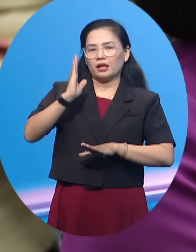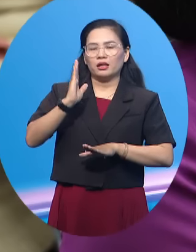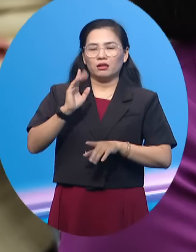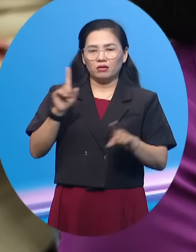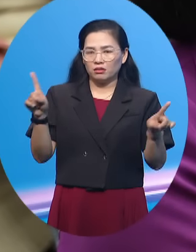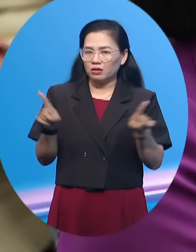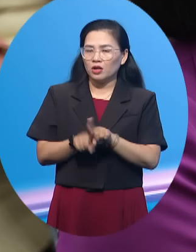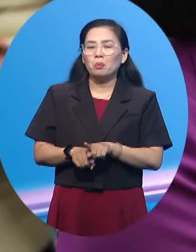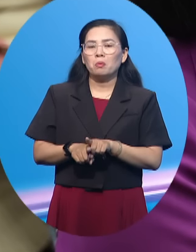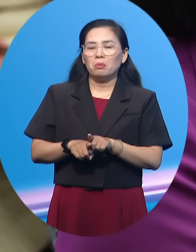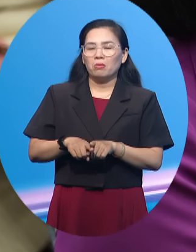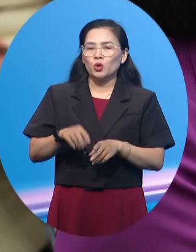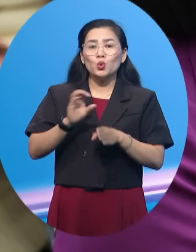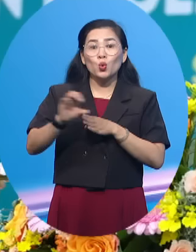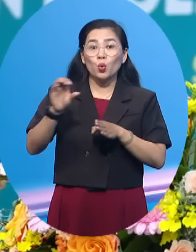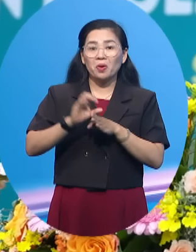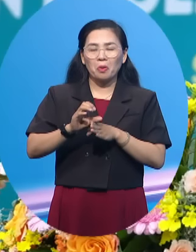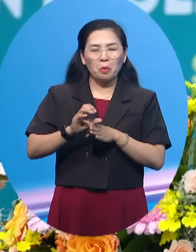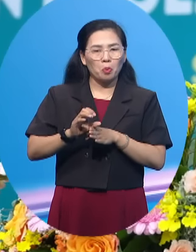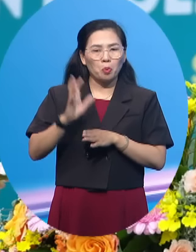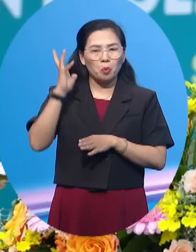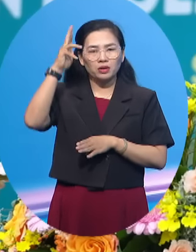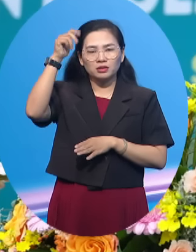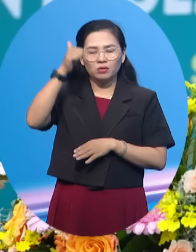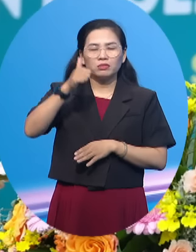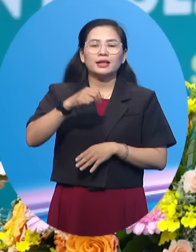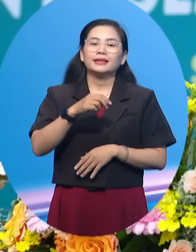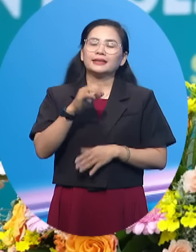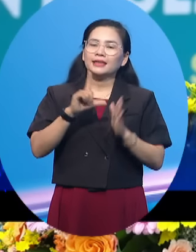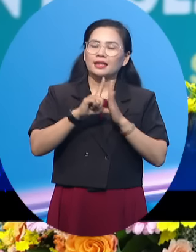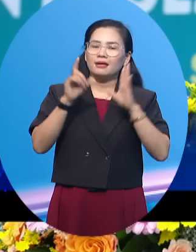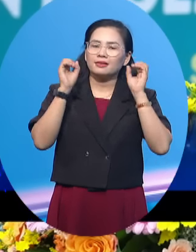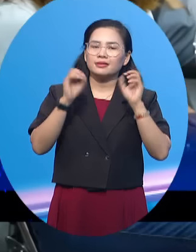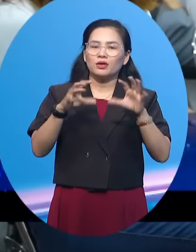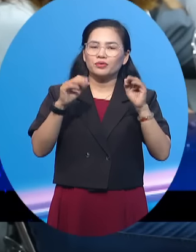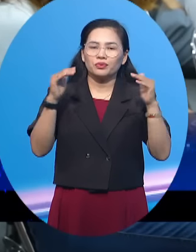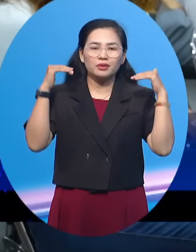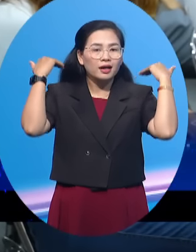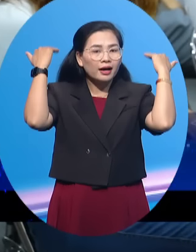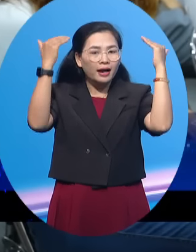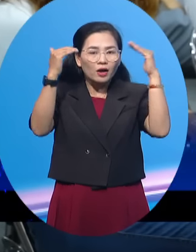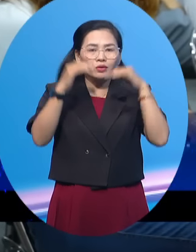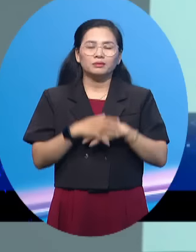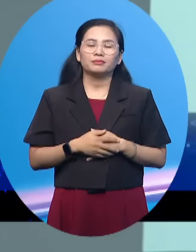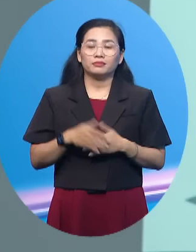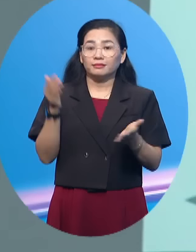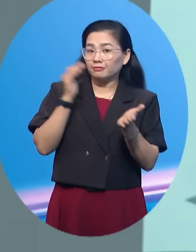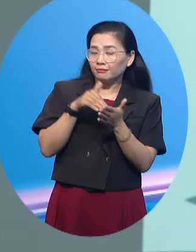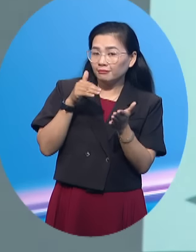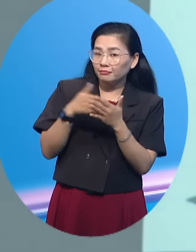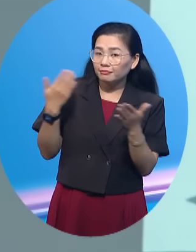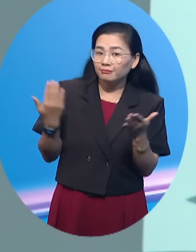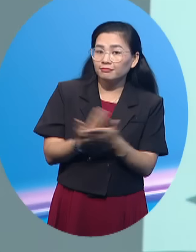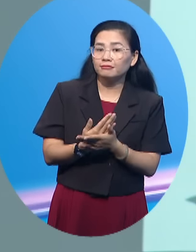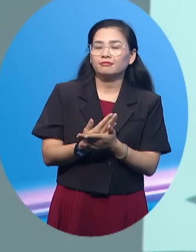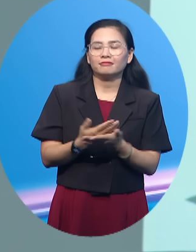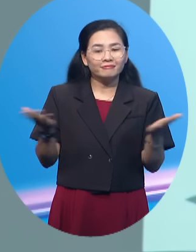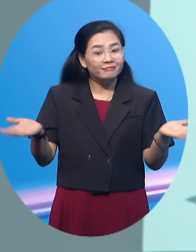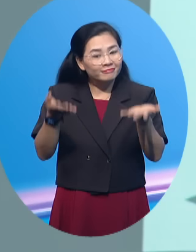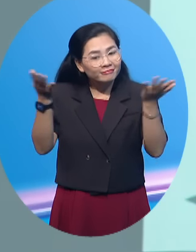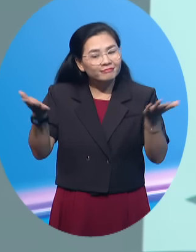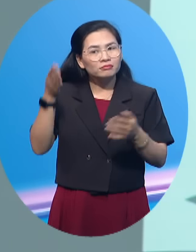trở thành một nhu cầu tất yếu để nâng cao chất lượng giáo dục trong thế kỷ 21. Hội thảo không chỉ mở ra những cơ hội mới mà còn kích thích suy